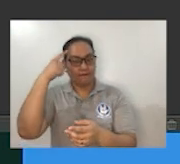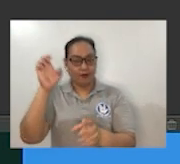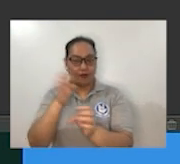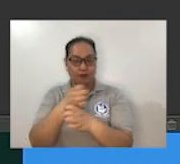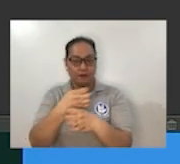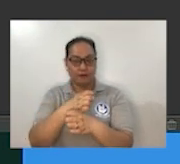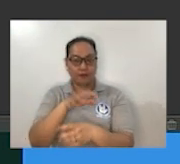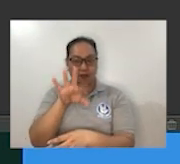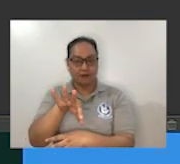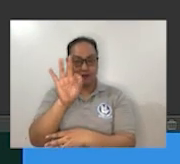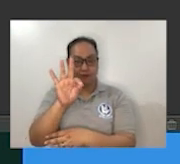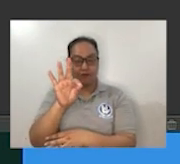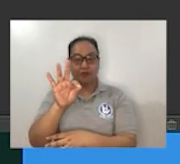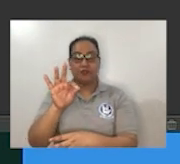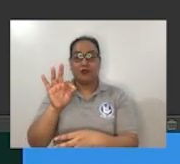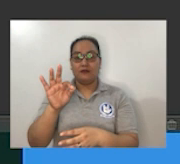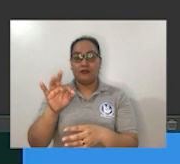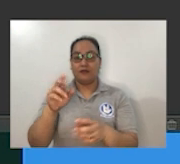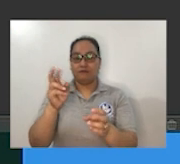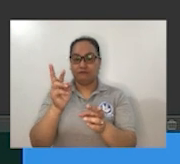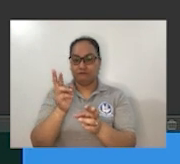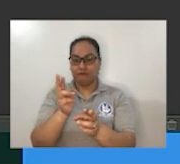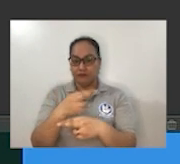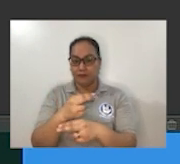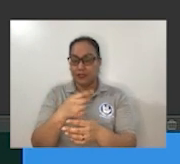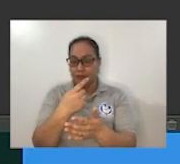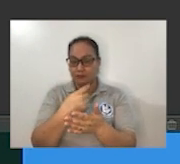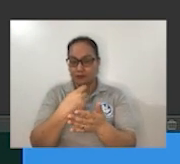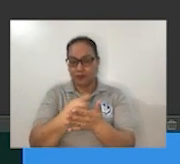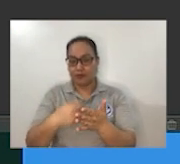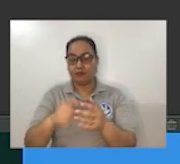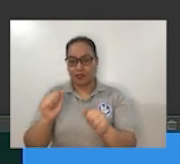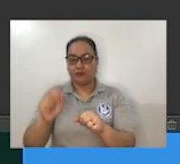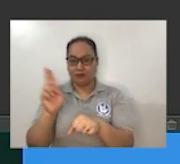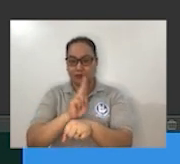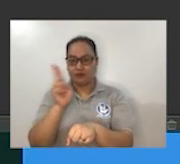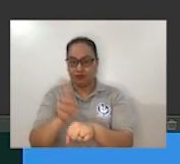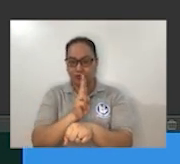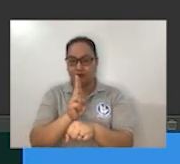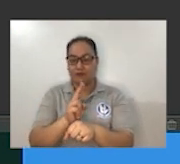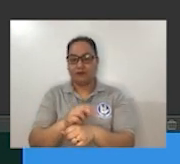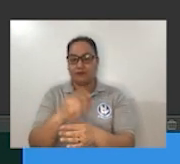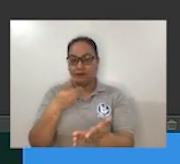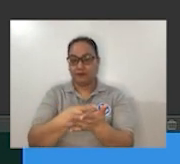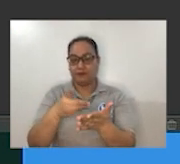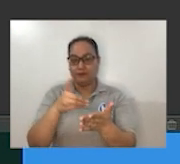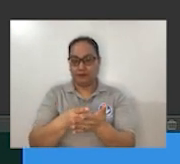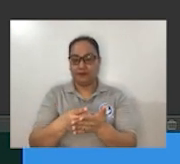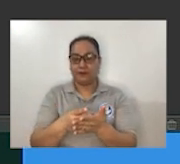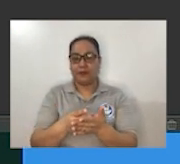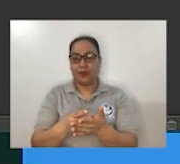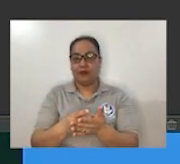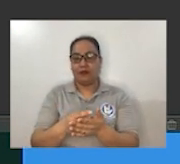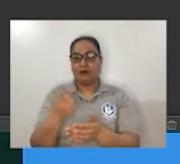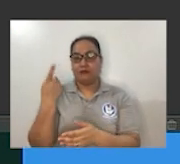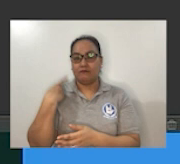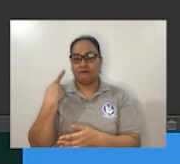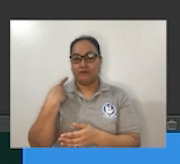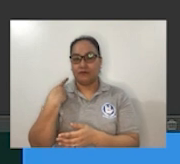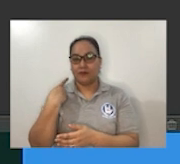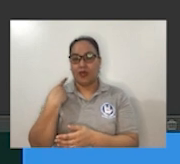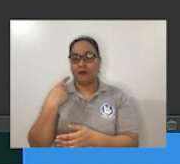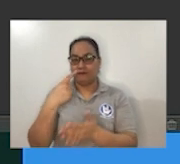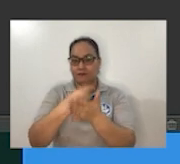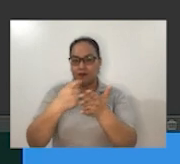tool, you'll be able to use it with the current document. The real magic of Photoshop lies within